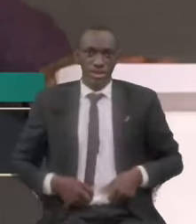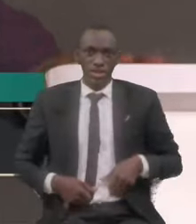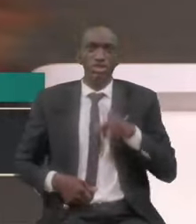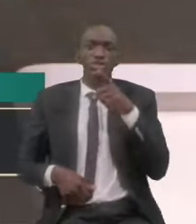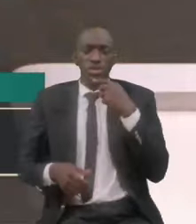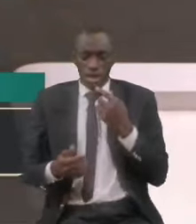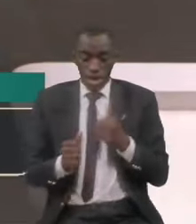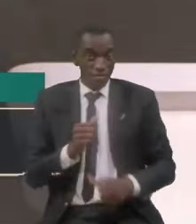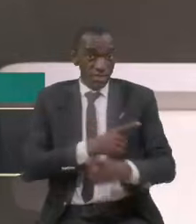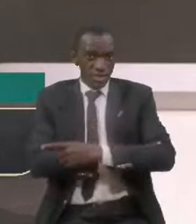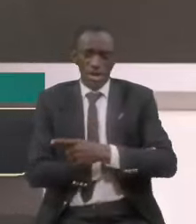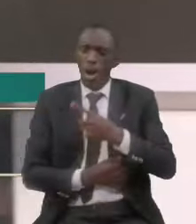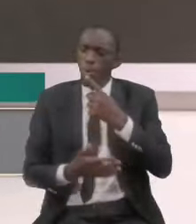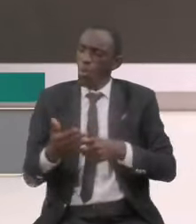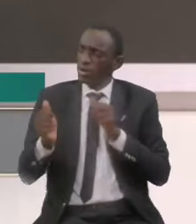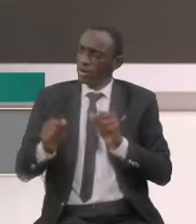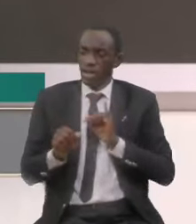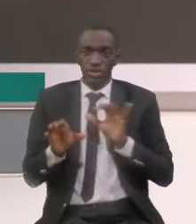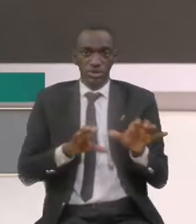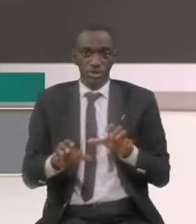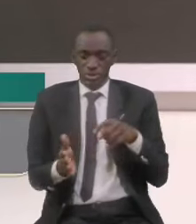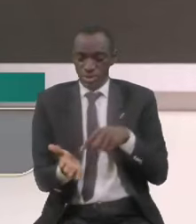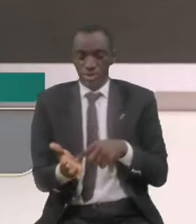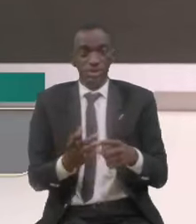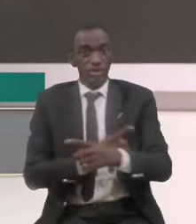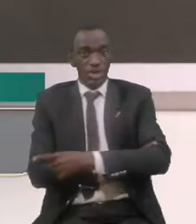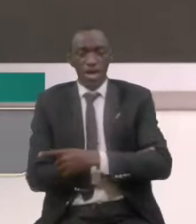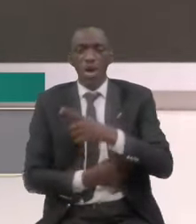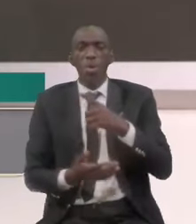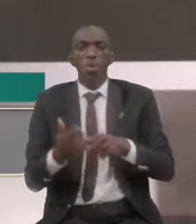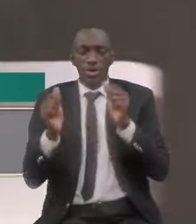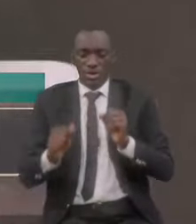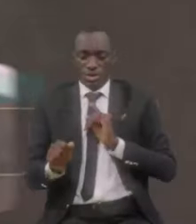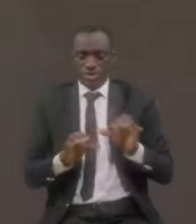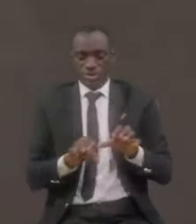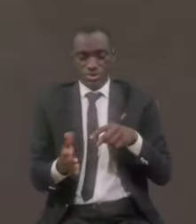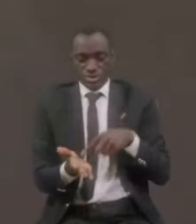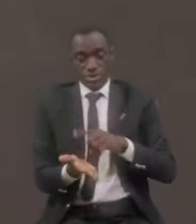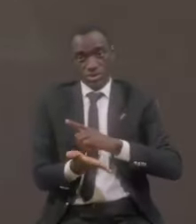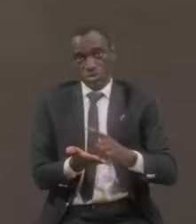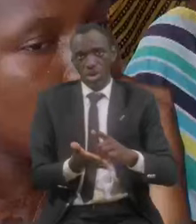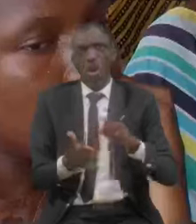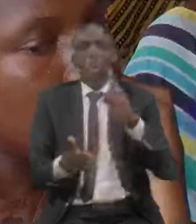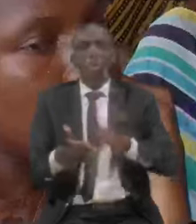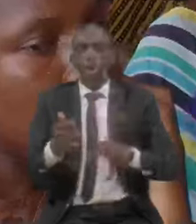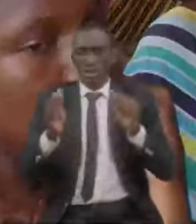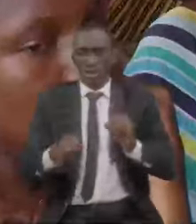faire cette semaine? Tout ce que tu rencontres. Qu'est-ce que je peux faire pour ces nouveaux